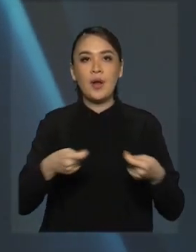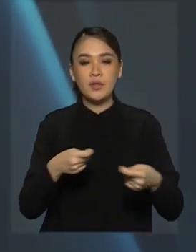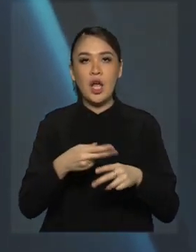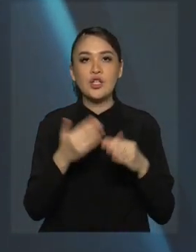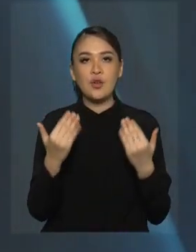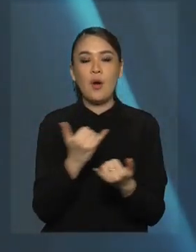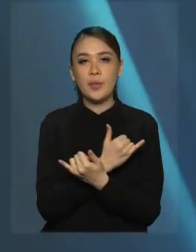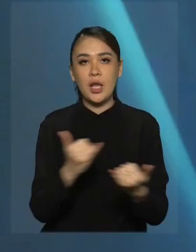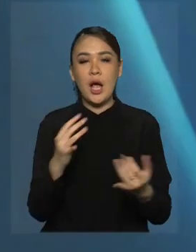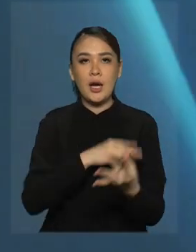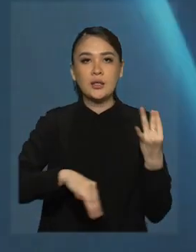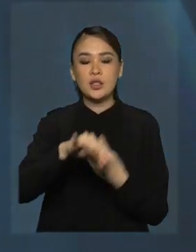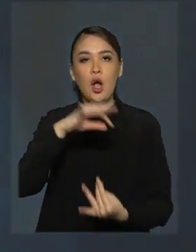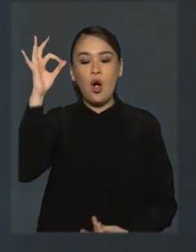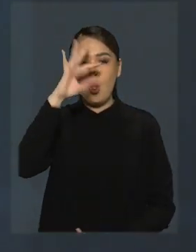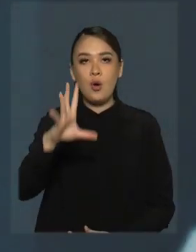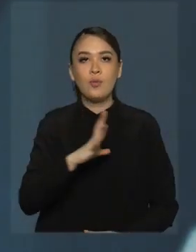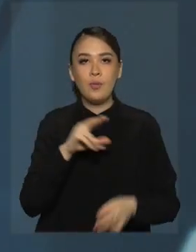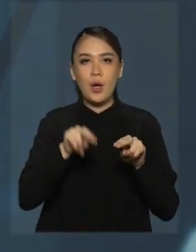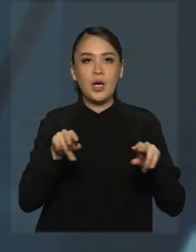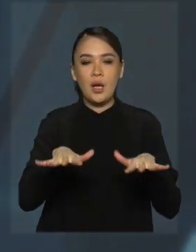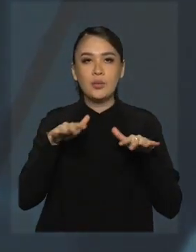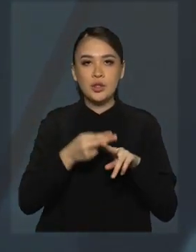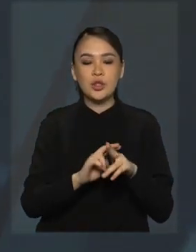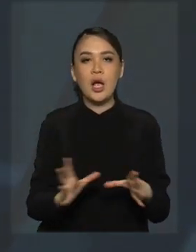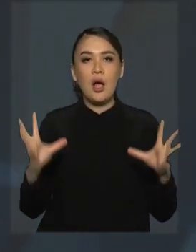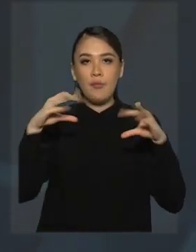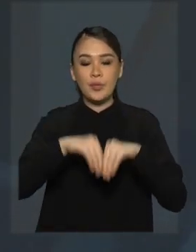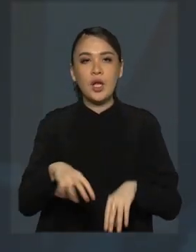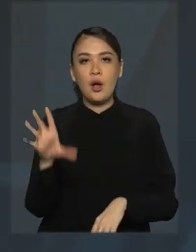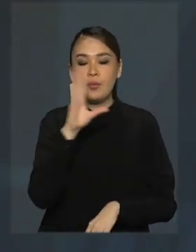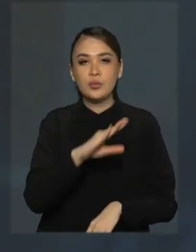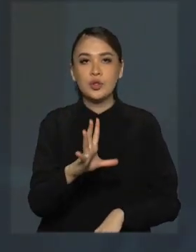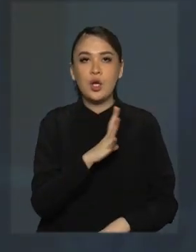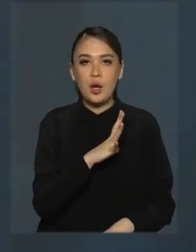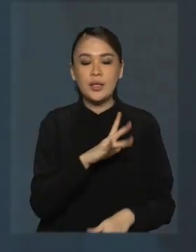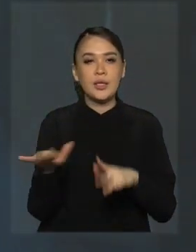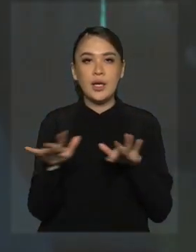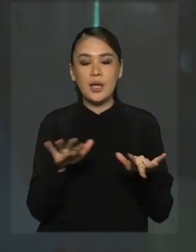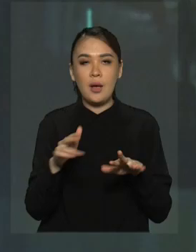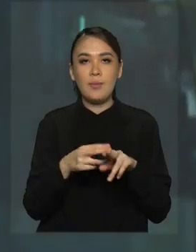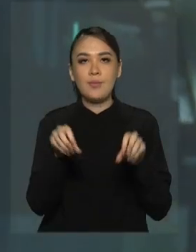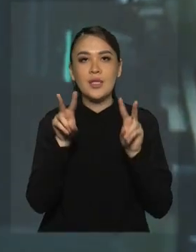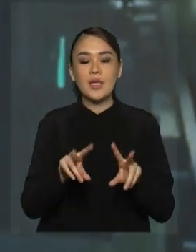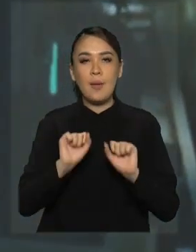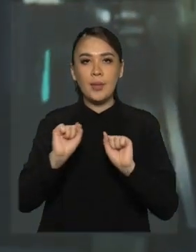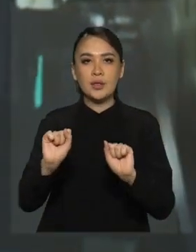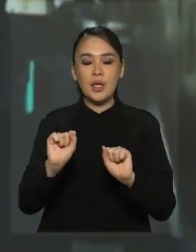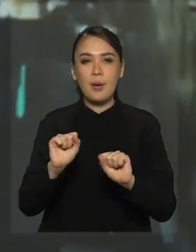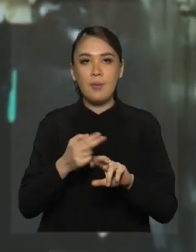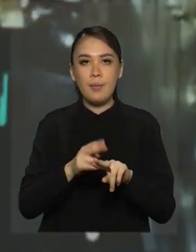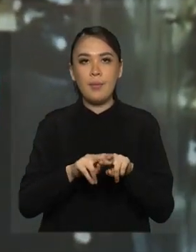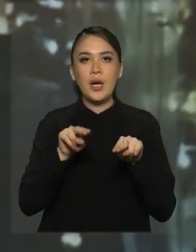предлагаю поговорить о влиятельном парламенте с членом комитета по международным делам, обороне и безопасности Мажилиса